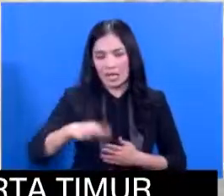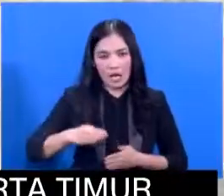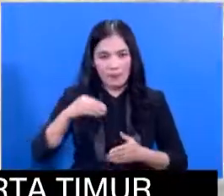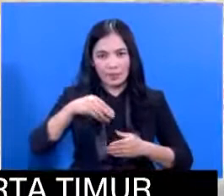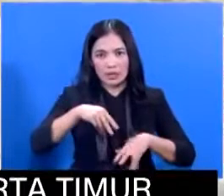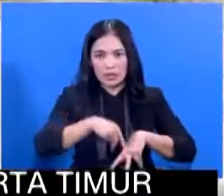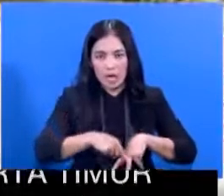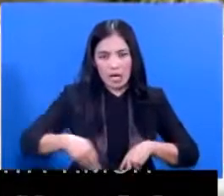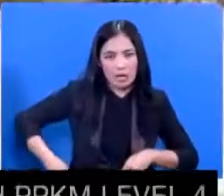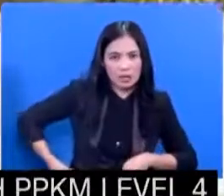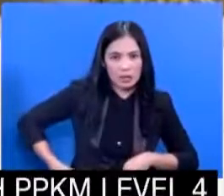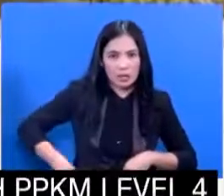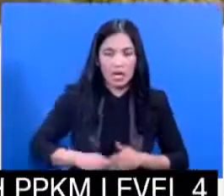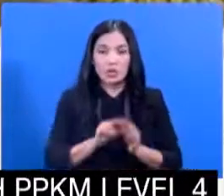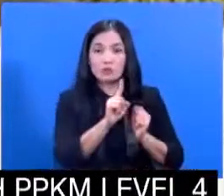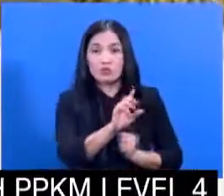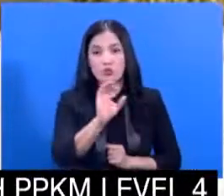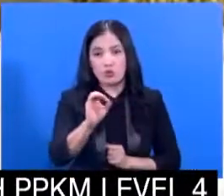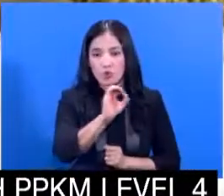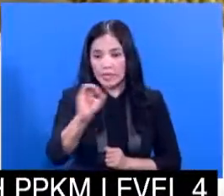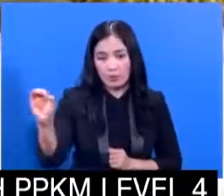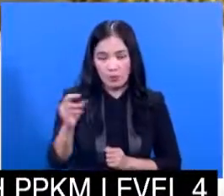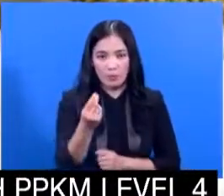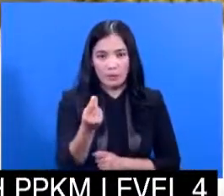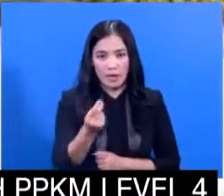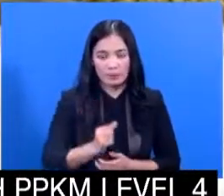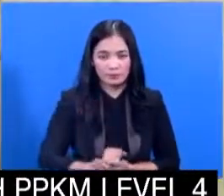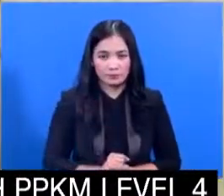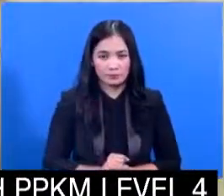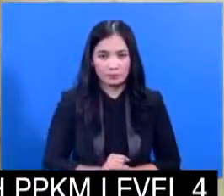celana, pecahan 10 ribu rupiah. Ini pelaku itu